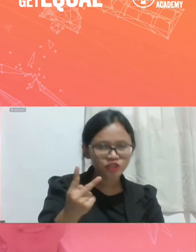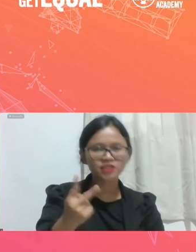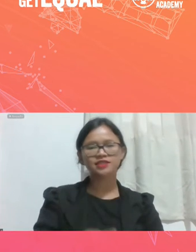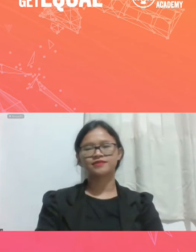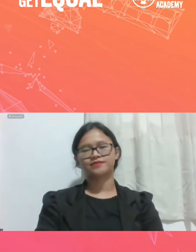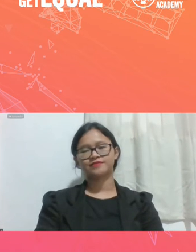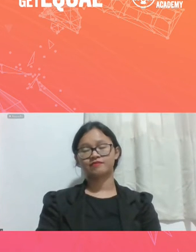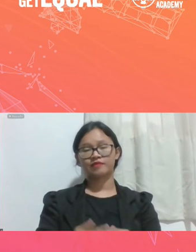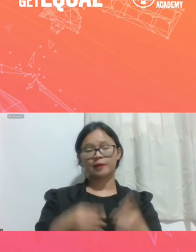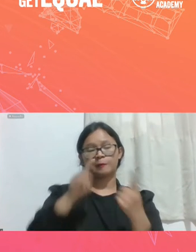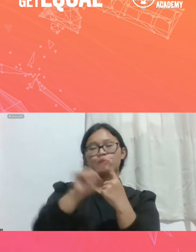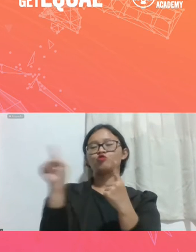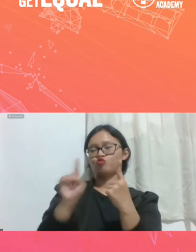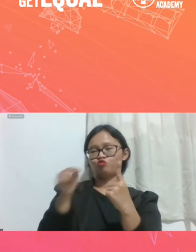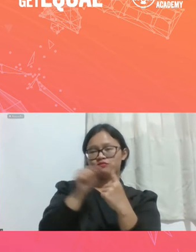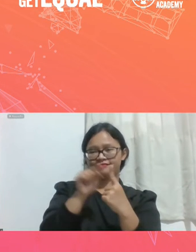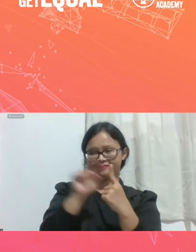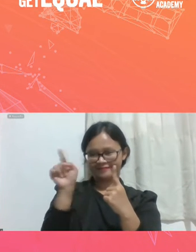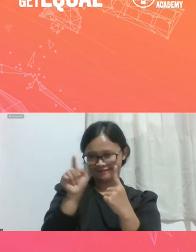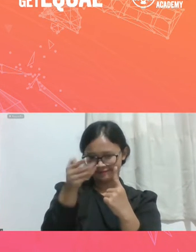Ibu Valentina dulu, Ibu.